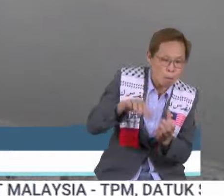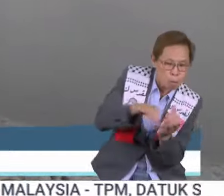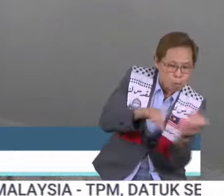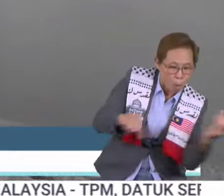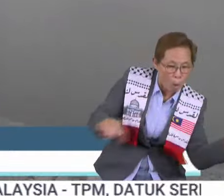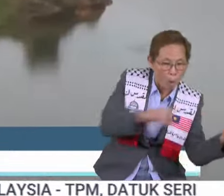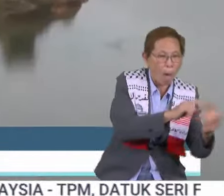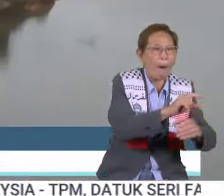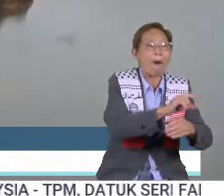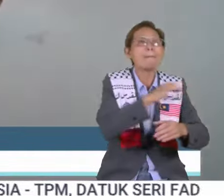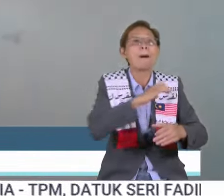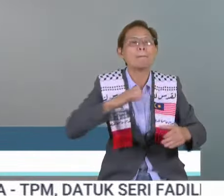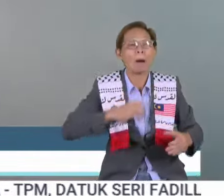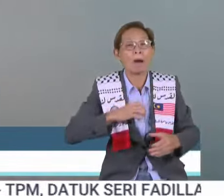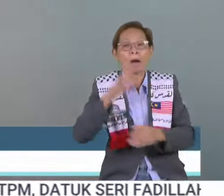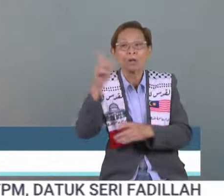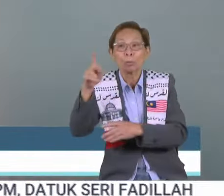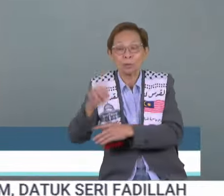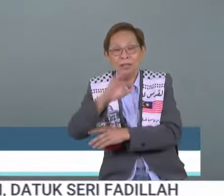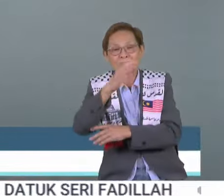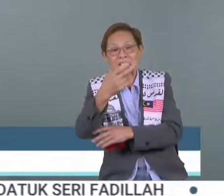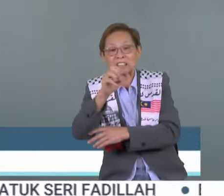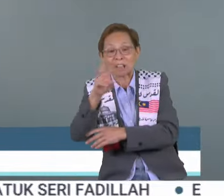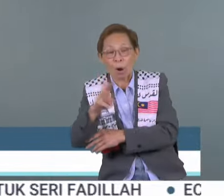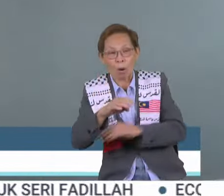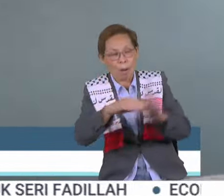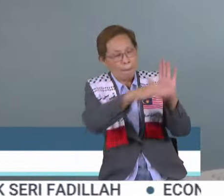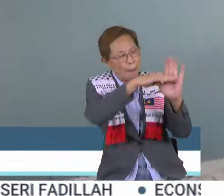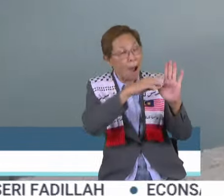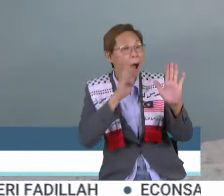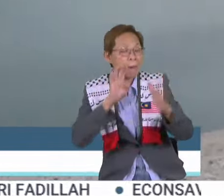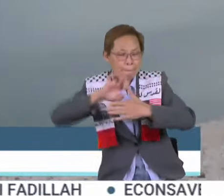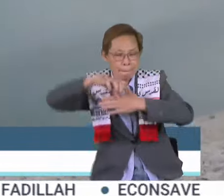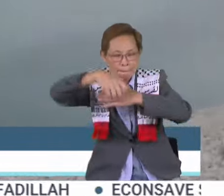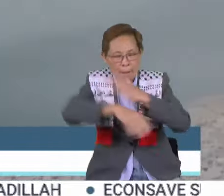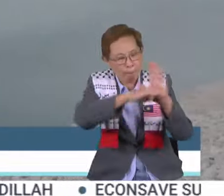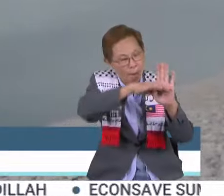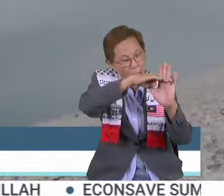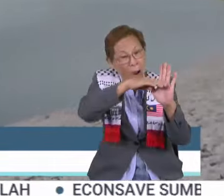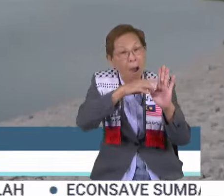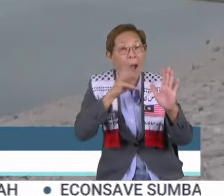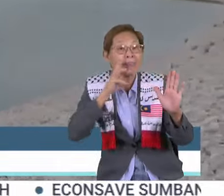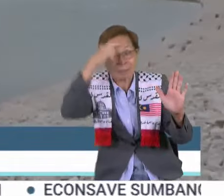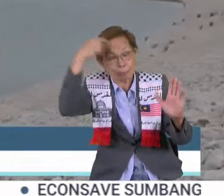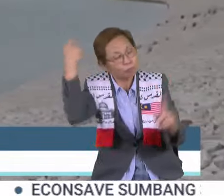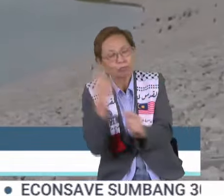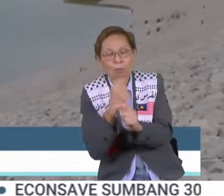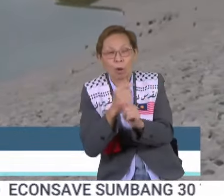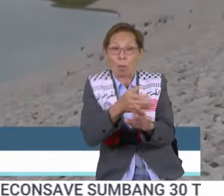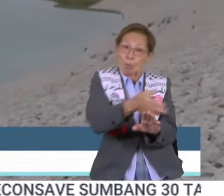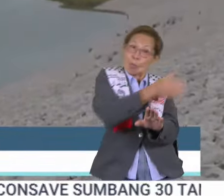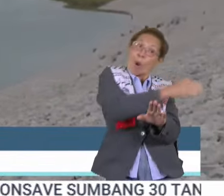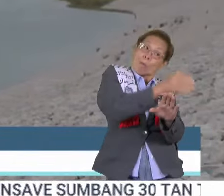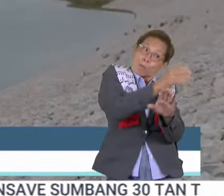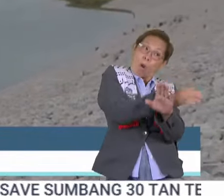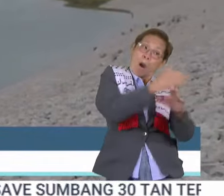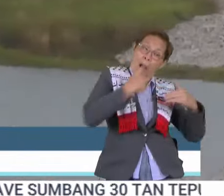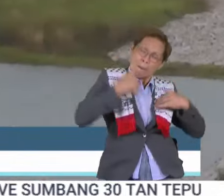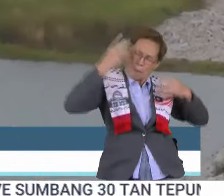Ketua Menteri Chow Kuan Yew berkata, kadar paras air di empangan air hitam akan dikekalkan walaupun sebelum ini